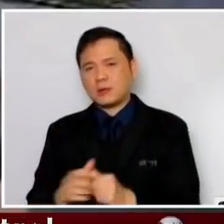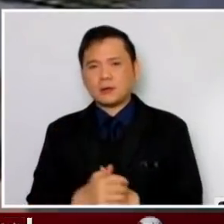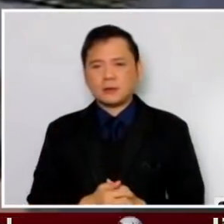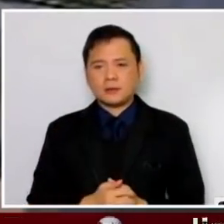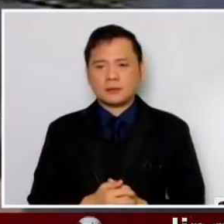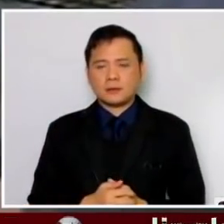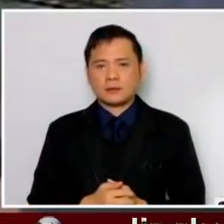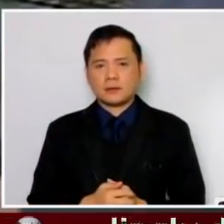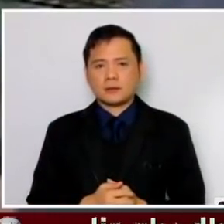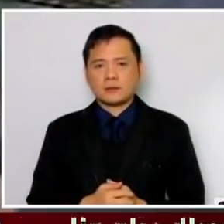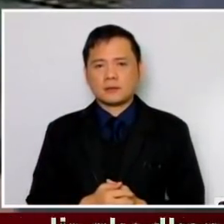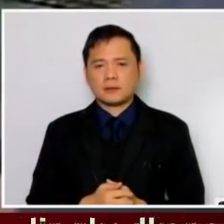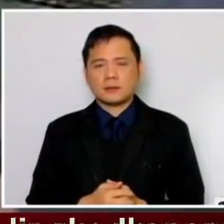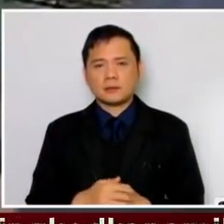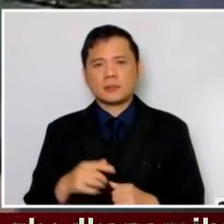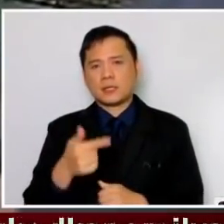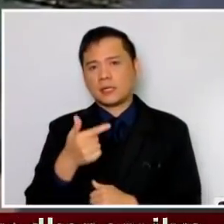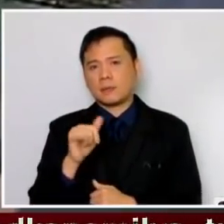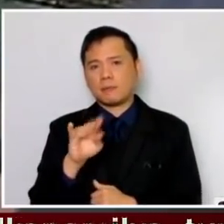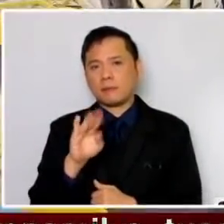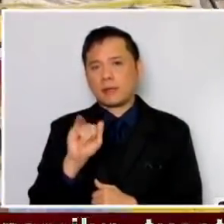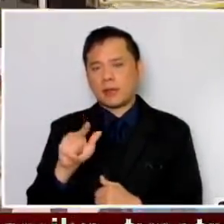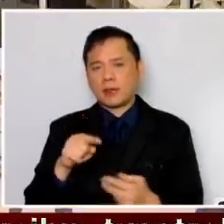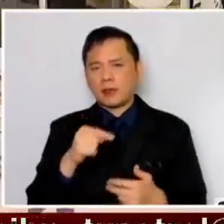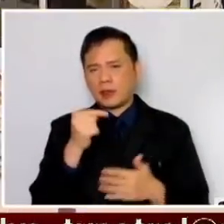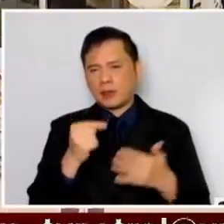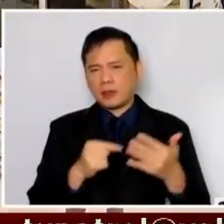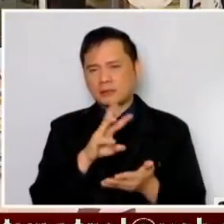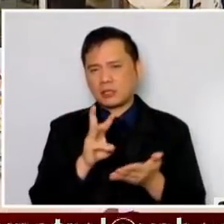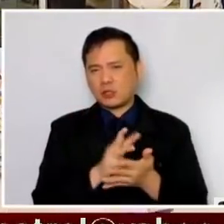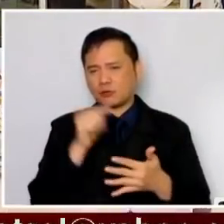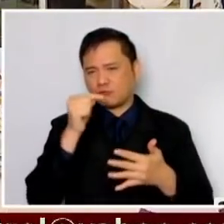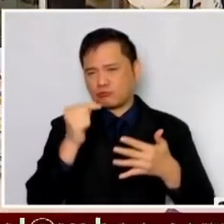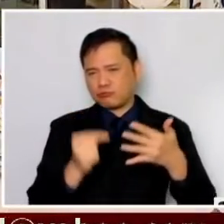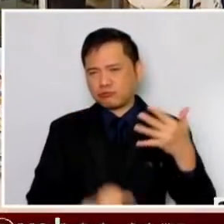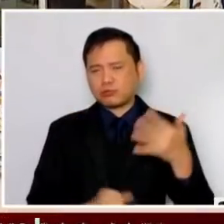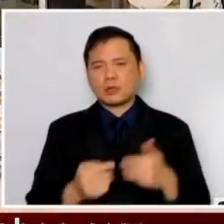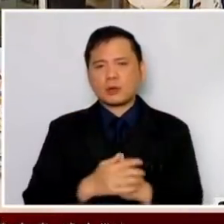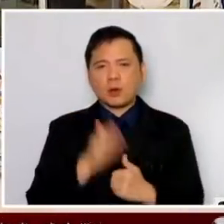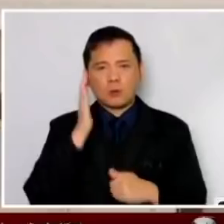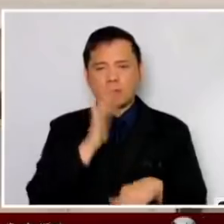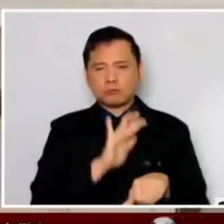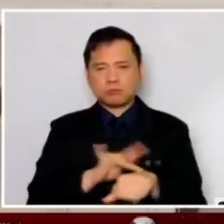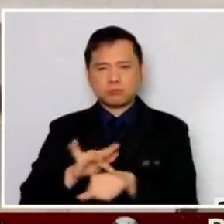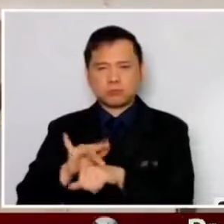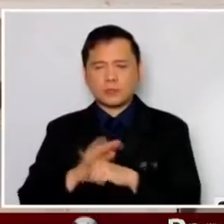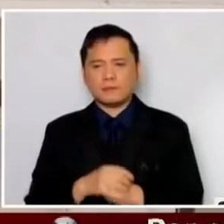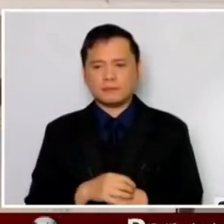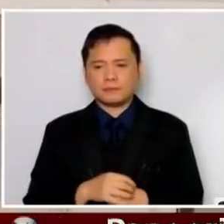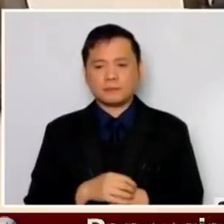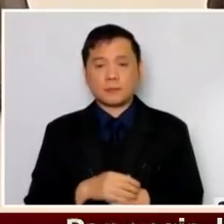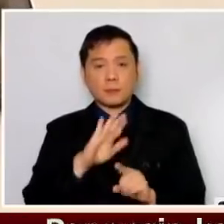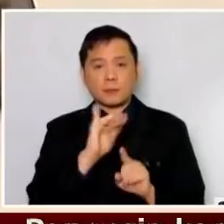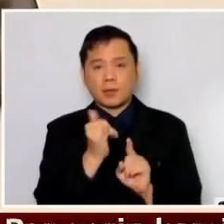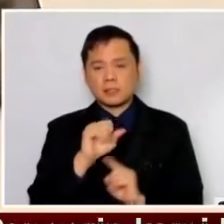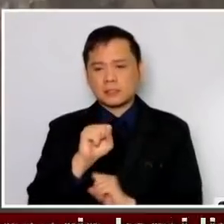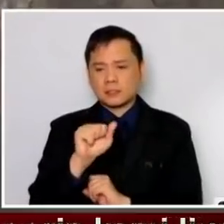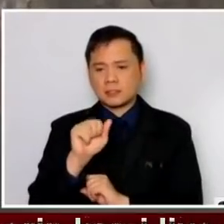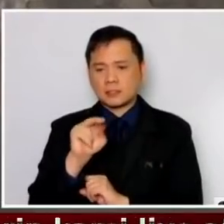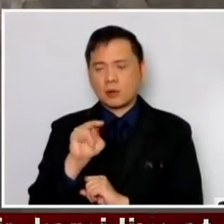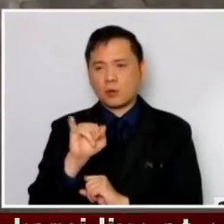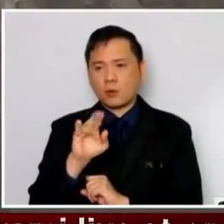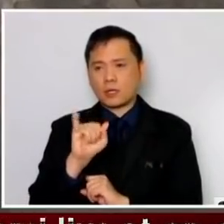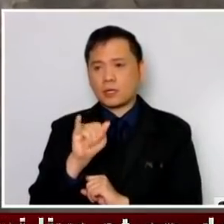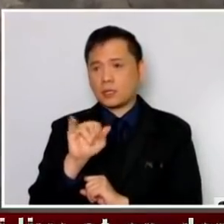Miagaw, Igbaras, Tubungan, and San Joaquin. Kaya naman naghahanda na ang bayan ng San Joaquin at ikinasa na ang mga gamit na kailangan